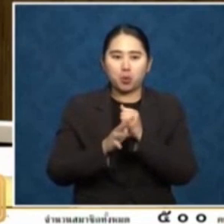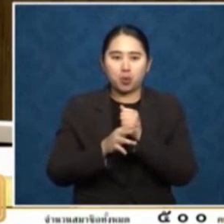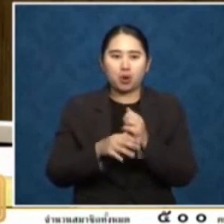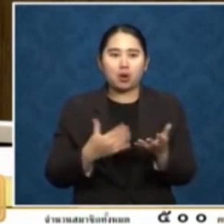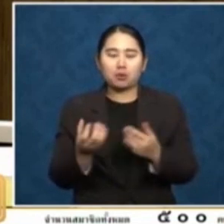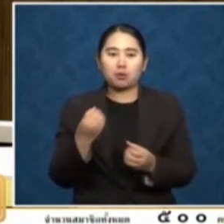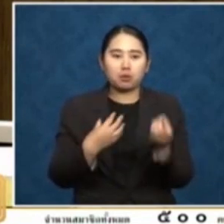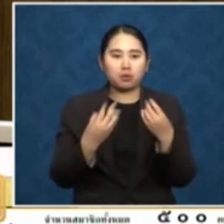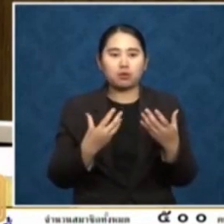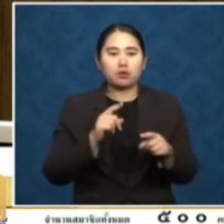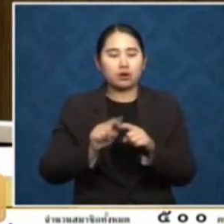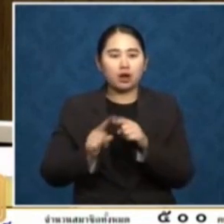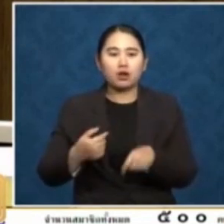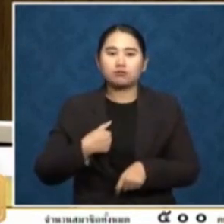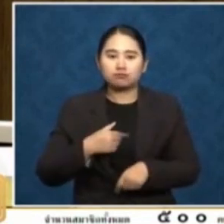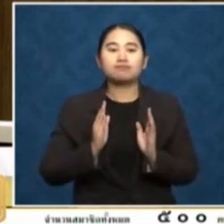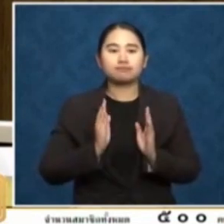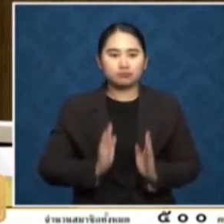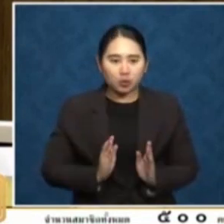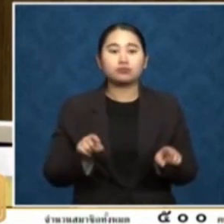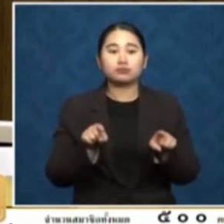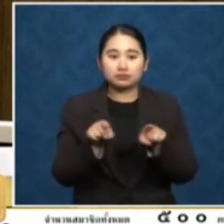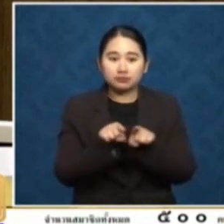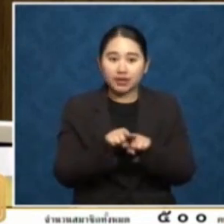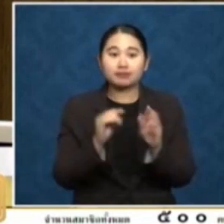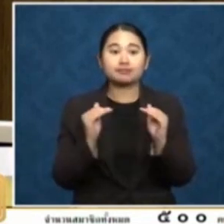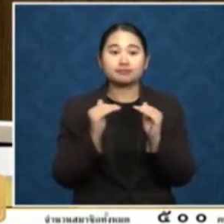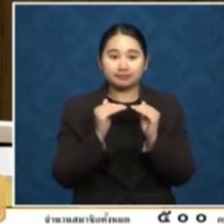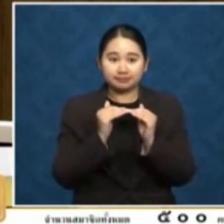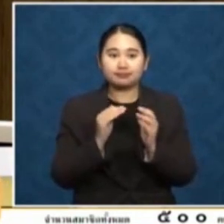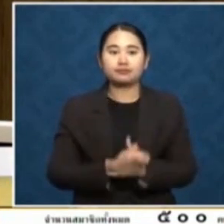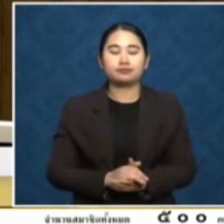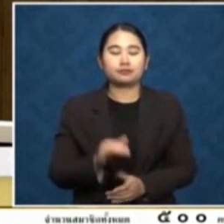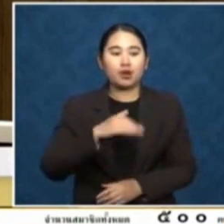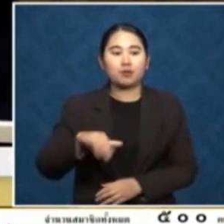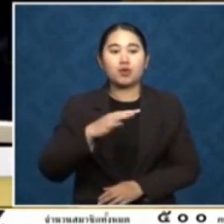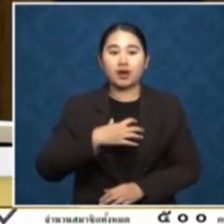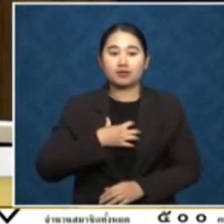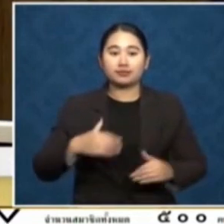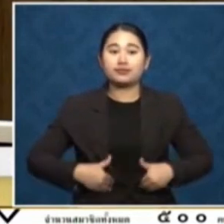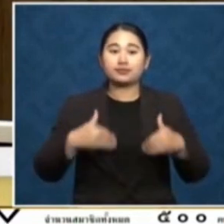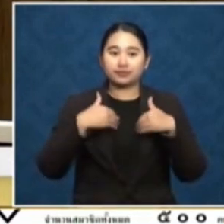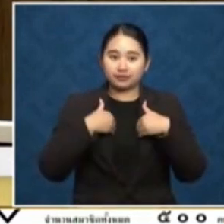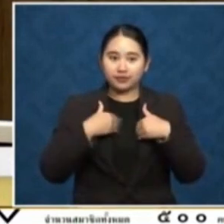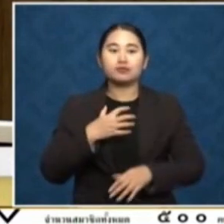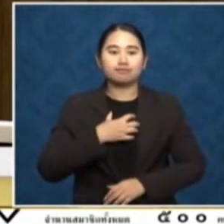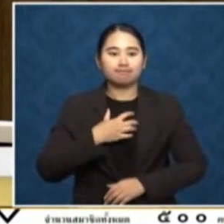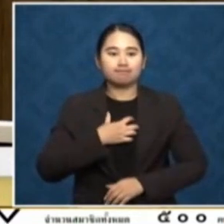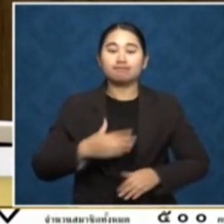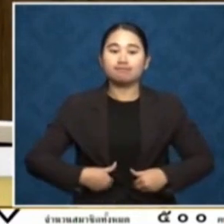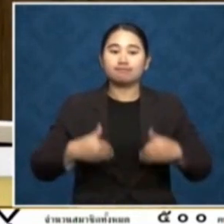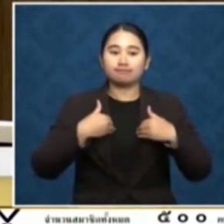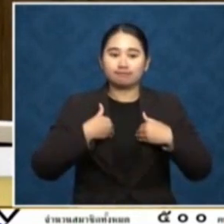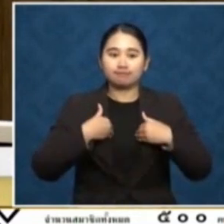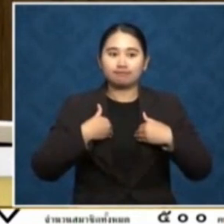าท่านเป็นกระเทยหรือว่าท่านจะเป็นอะไรก็แล้วแต่ท่านก็คือมนุษย์เหมือนกับทุกท่านที่ต้องการใช้ชีวิต